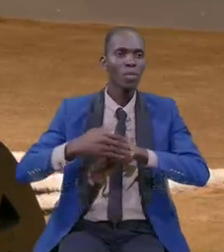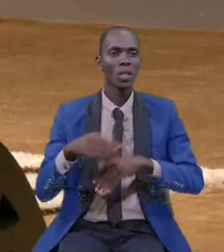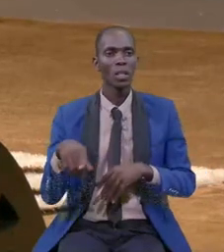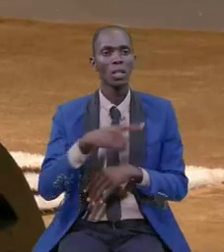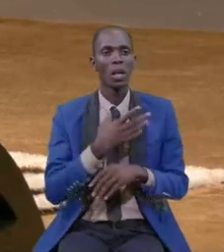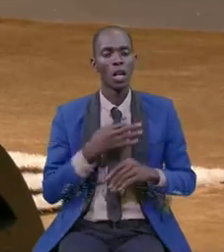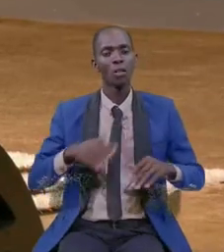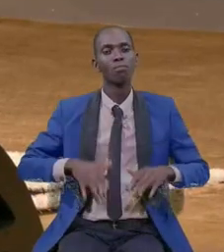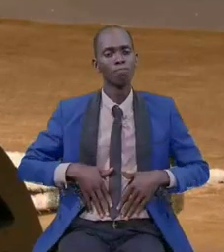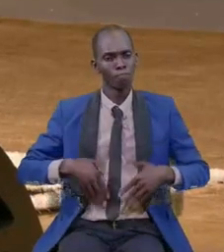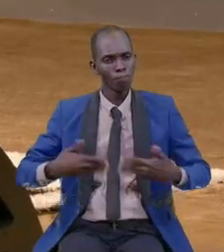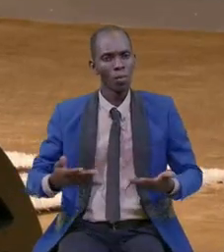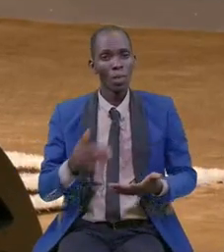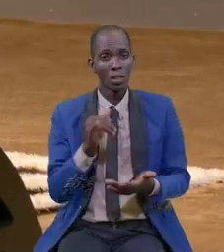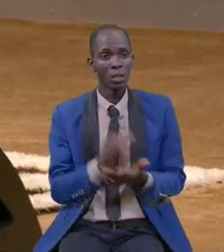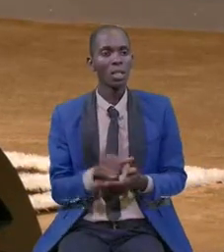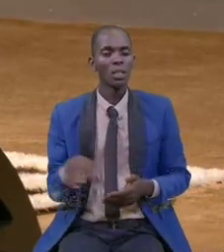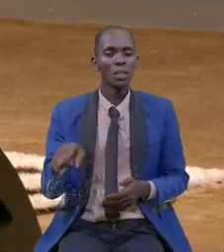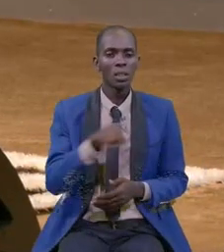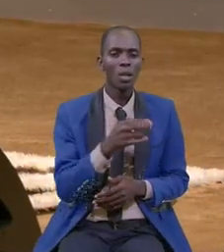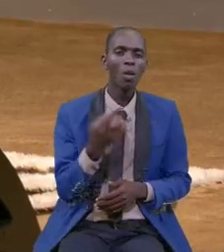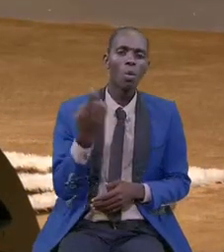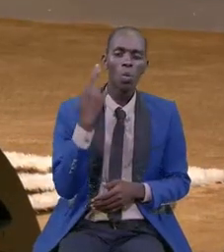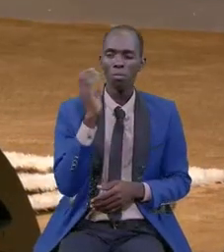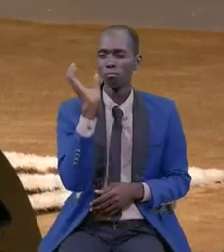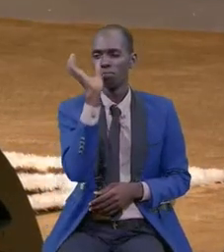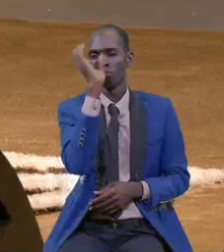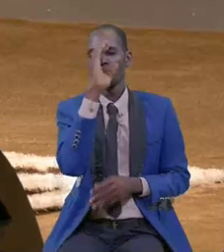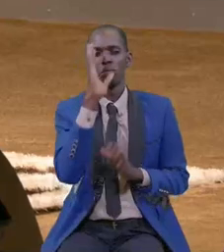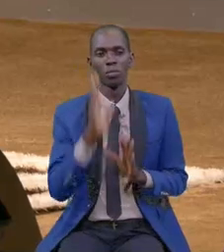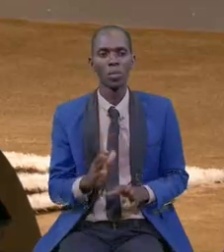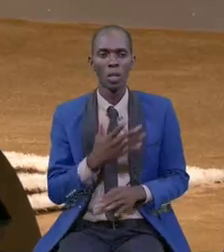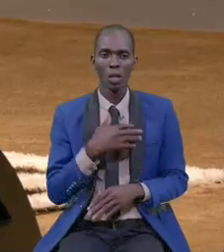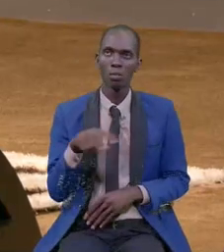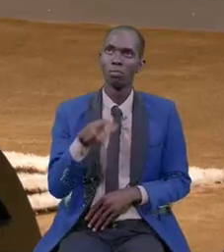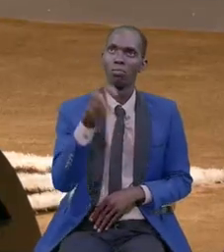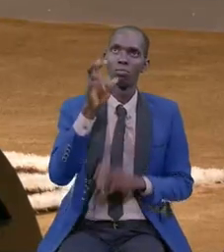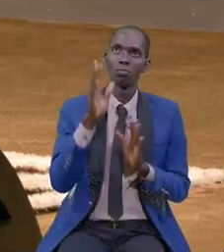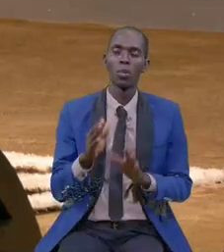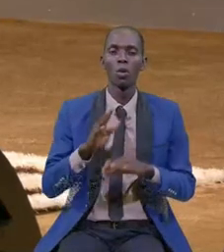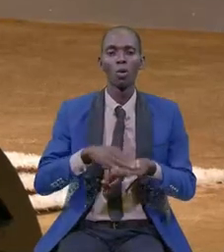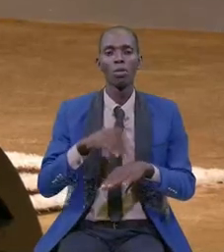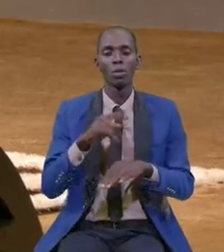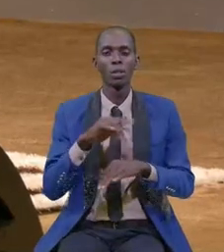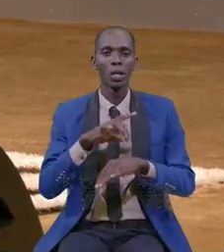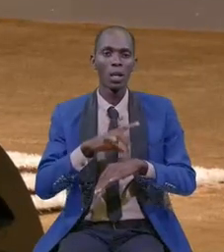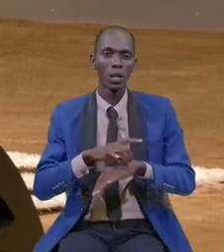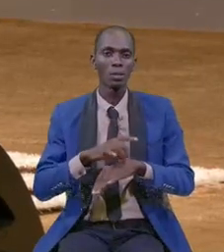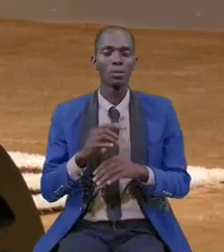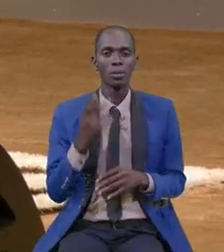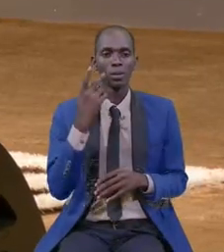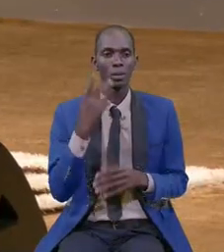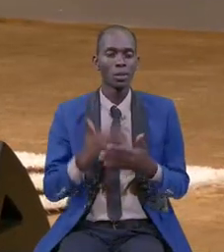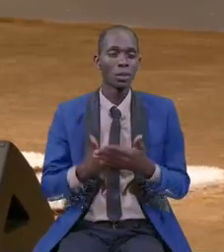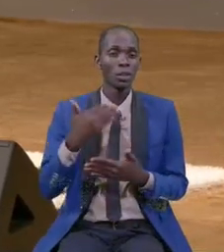et voyageur sur la terre le verset qui